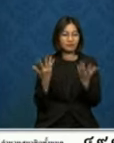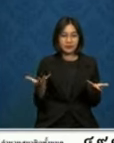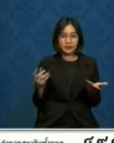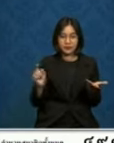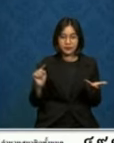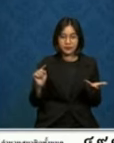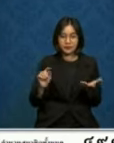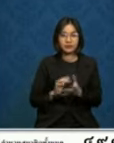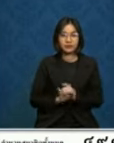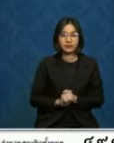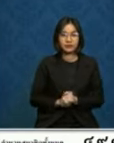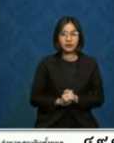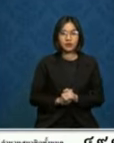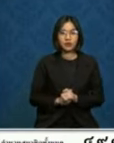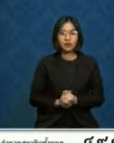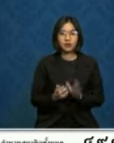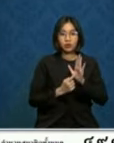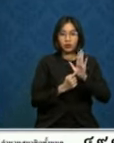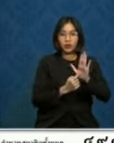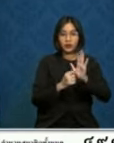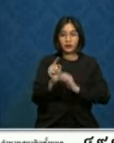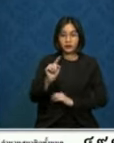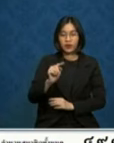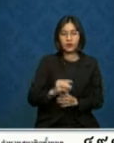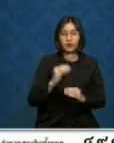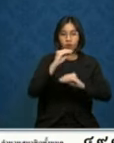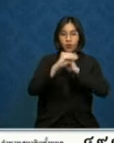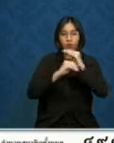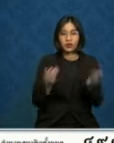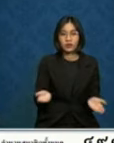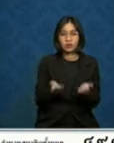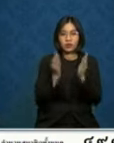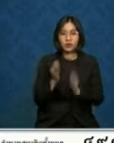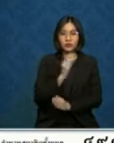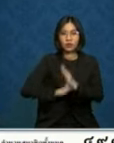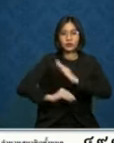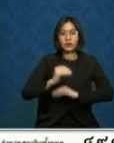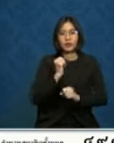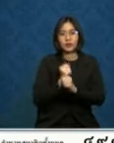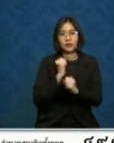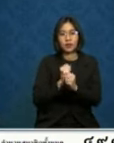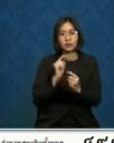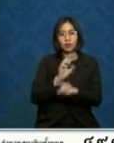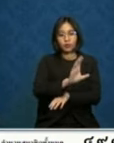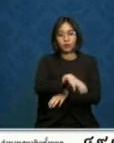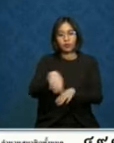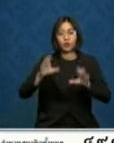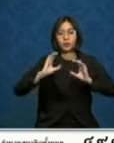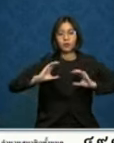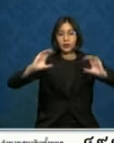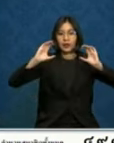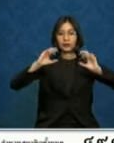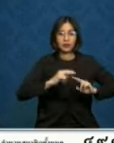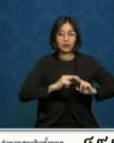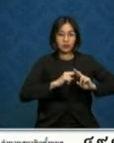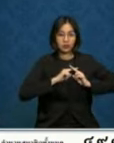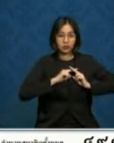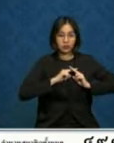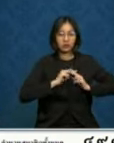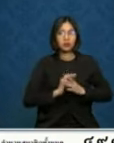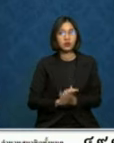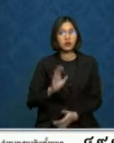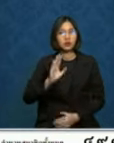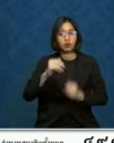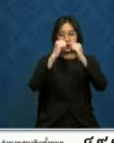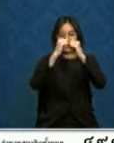ไรตัวอย่างเช่นโครงการส่งเสริมคนพิการทำงานในหน่วยงานภาครัฐและภาคเอกชนของ